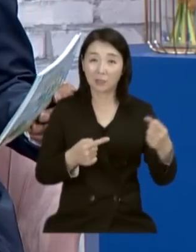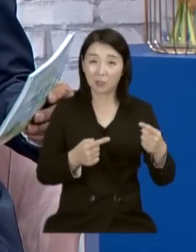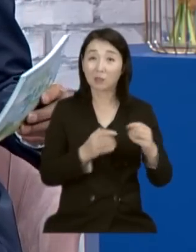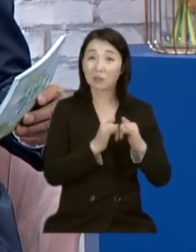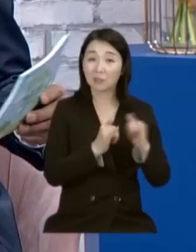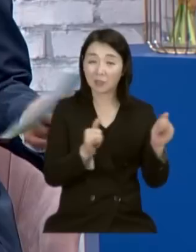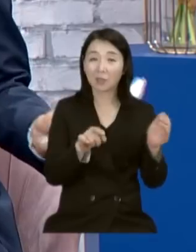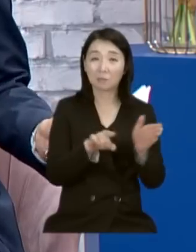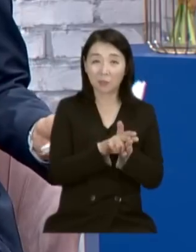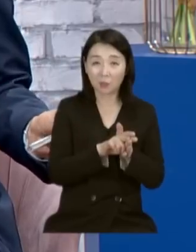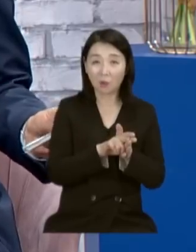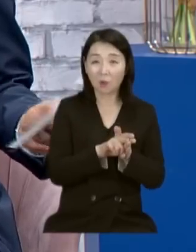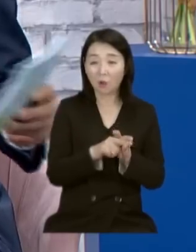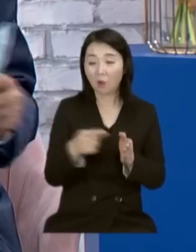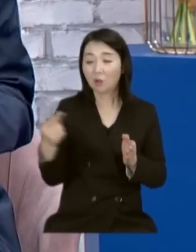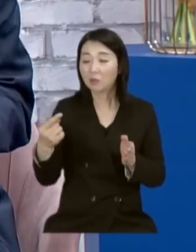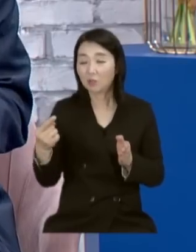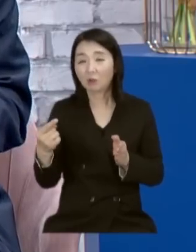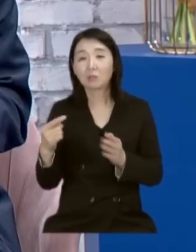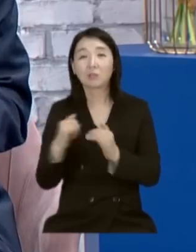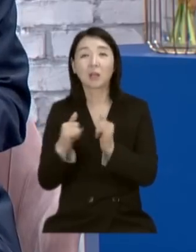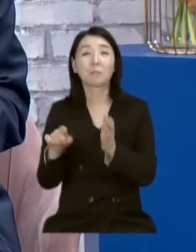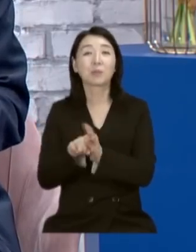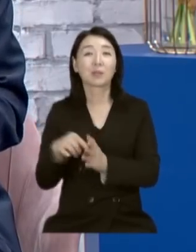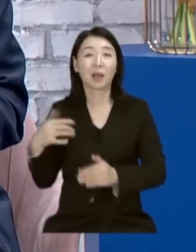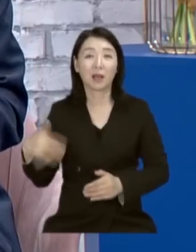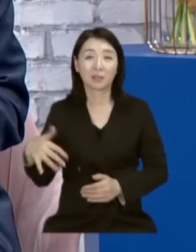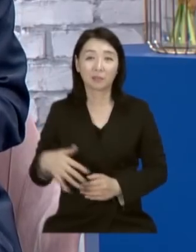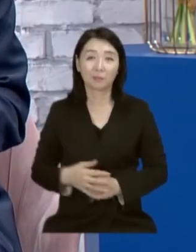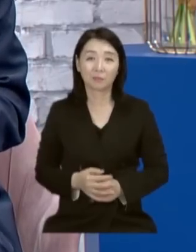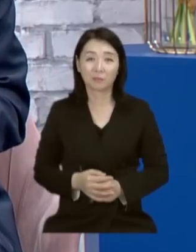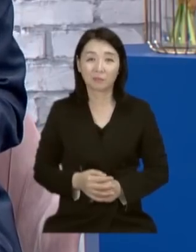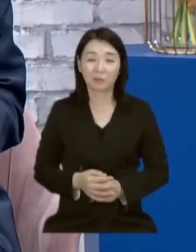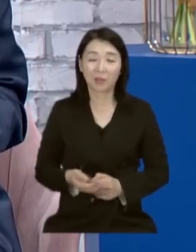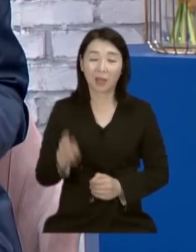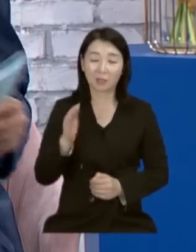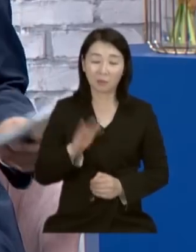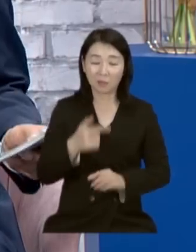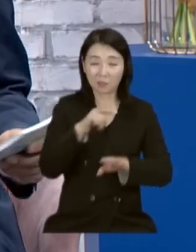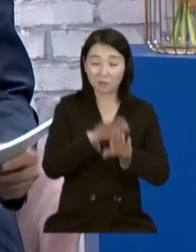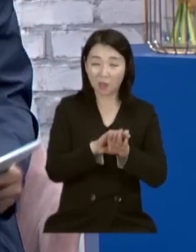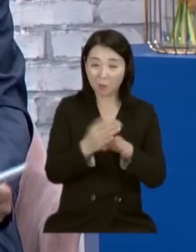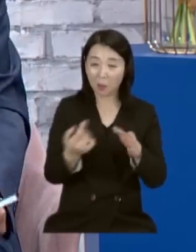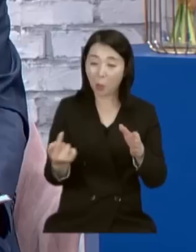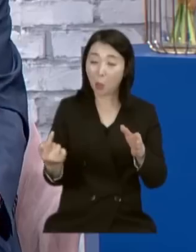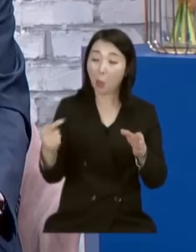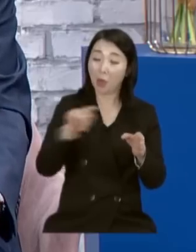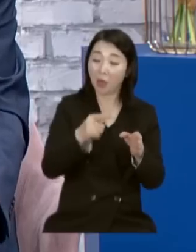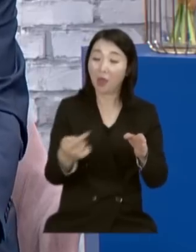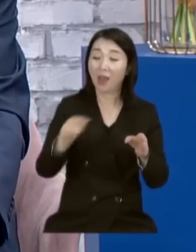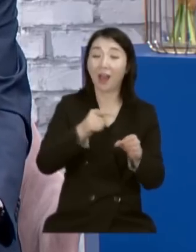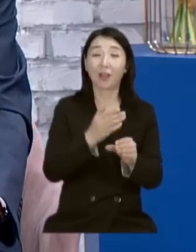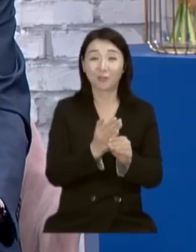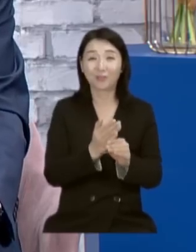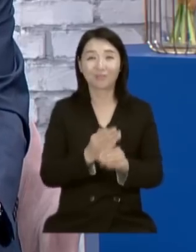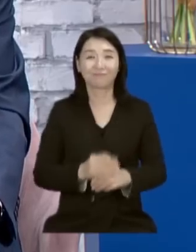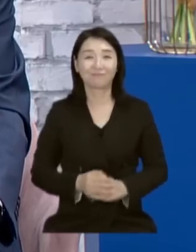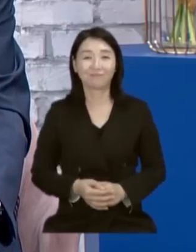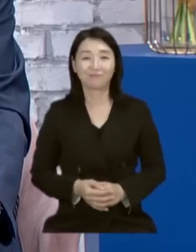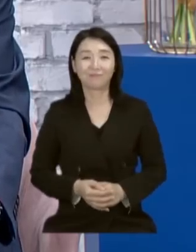명 정도가 예. 크리스찬. 예. 그리고 천 명은 아직 네, 넌크리스찬이지만 점점 예배 쪽으로 돌아오는. 예, 예. 네, 오,